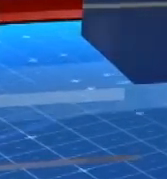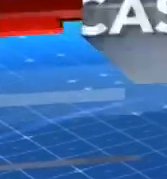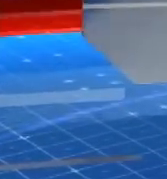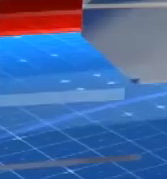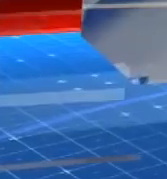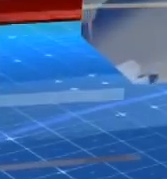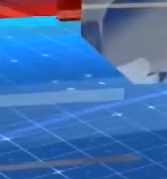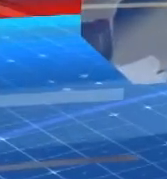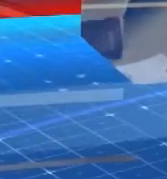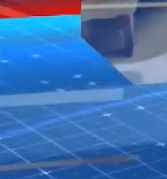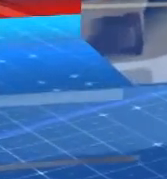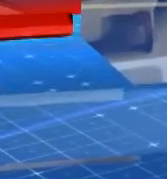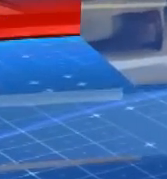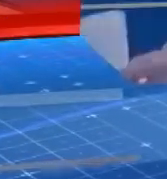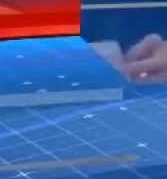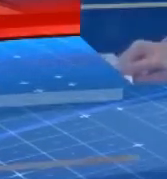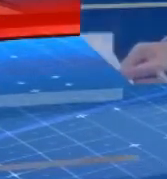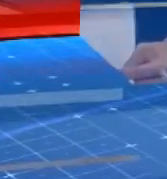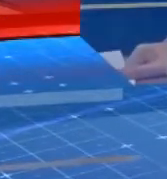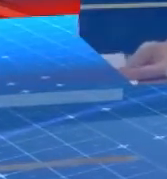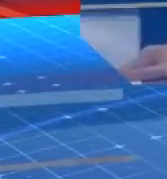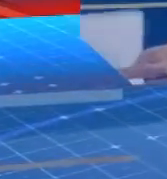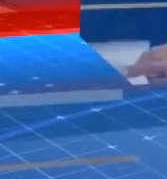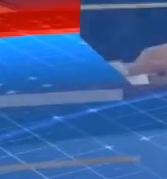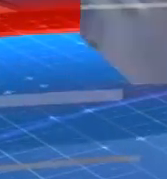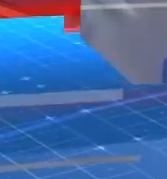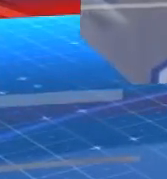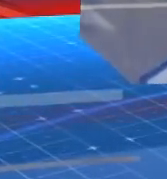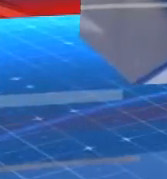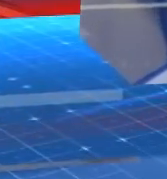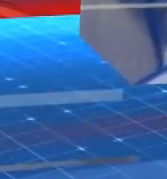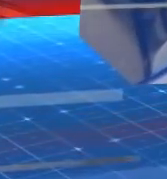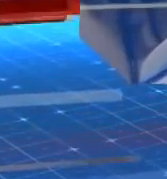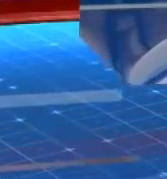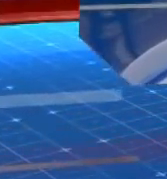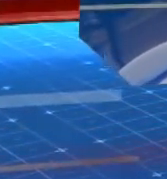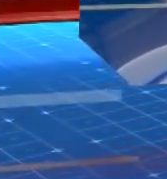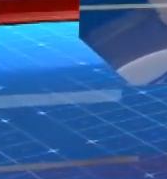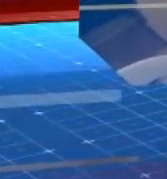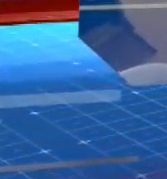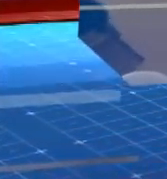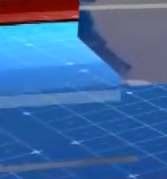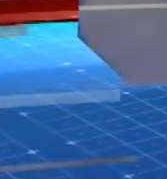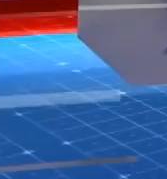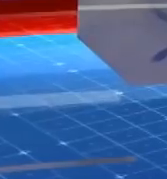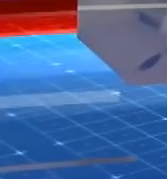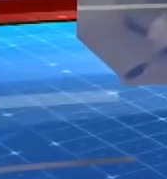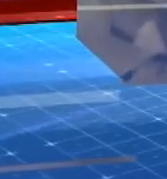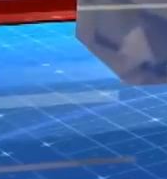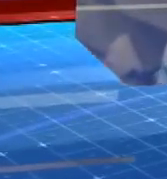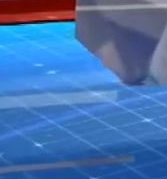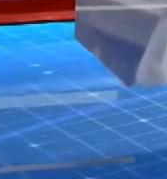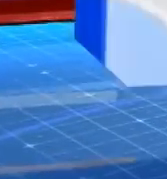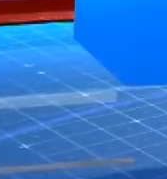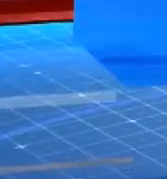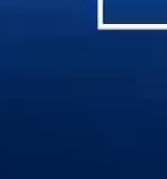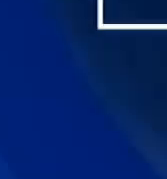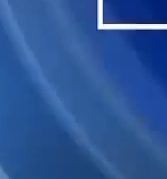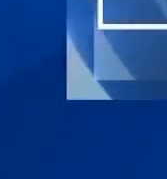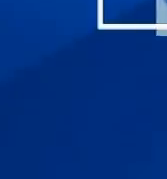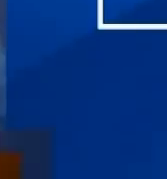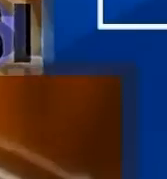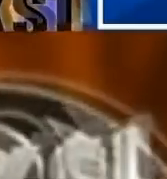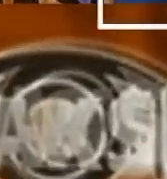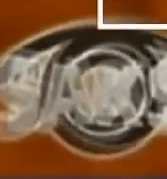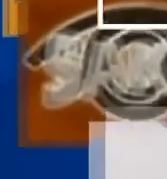protocol. Habang pinakamataas na bagong COVID cases sa nakalipas na 4 na araw, naitala ngayong araw.